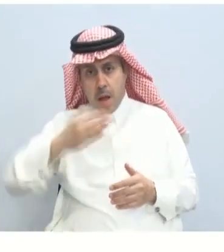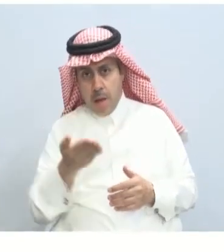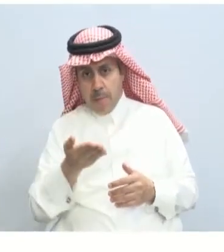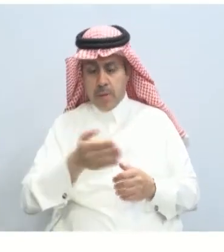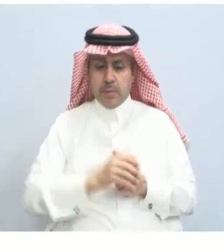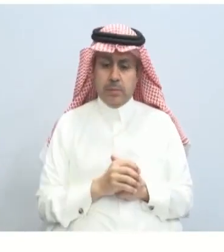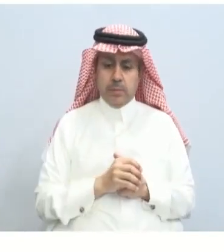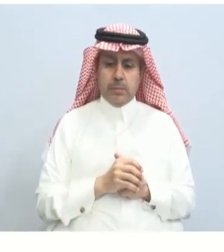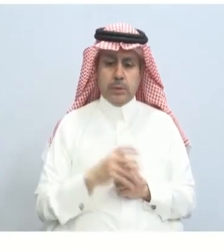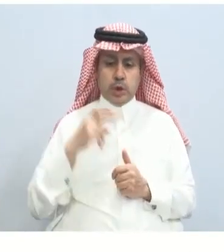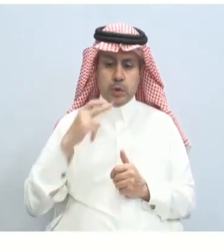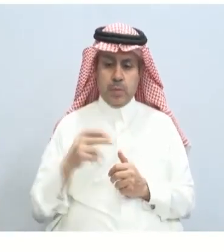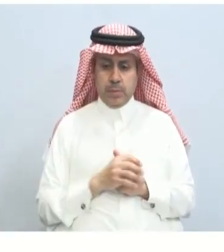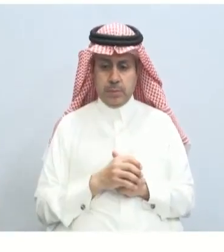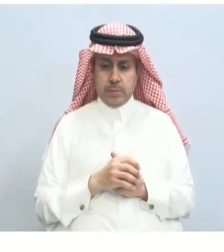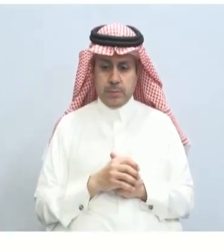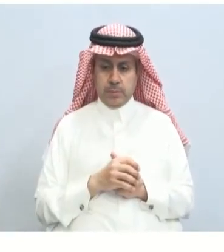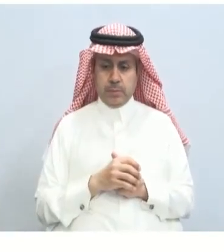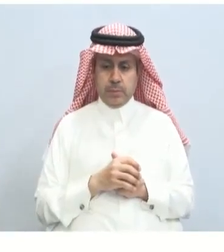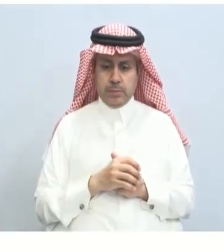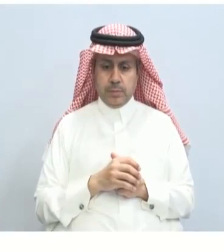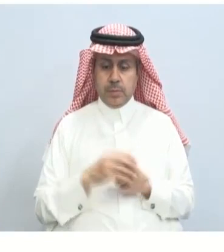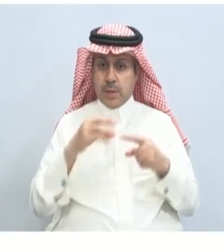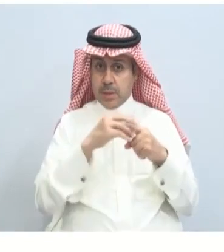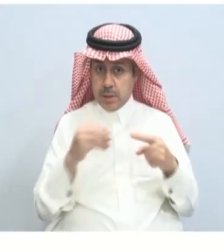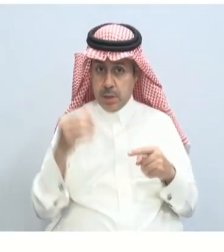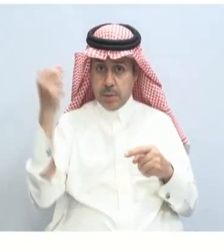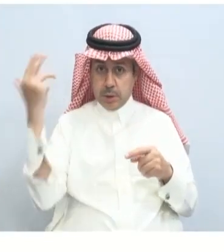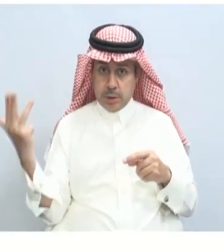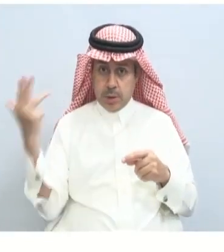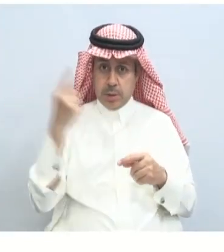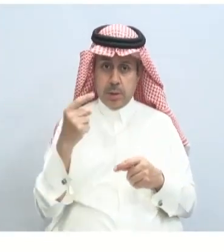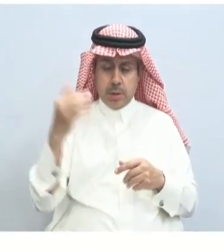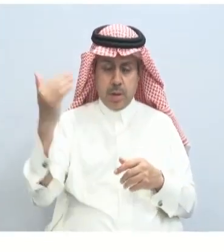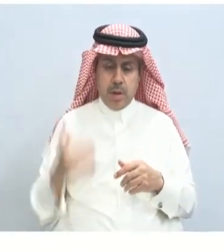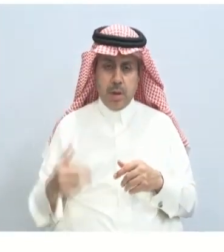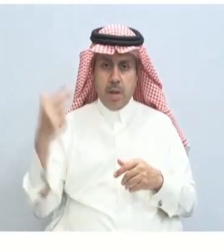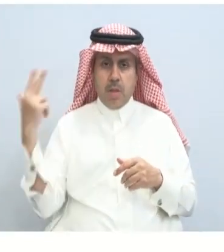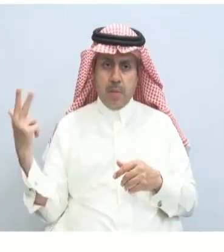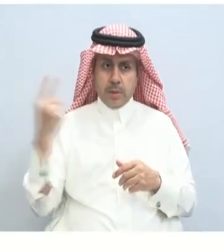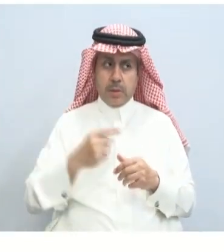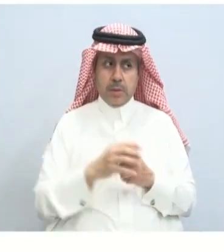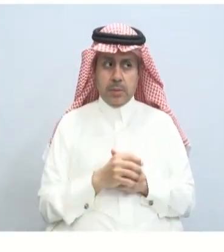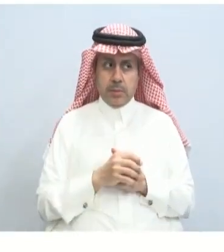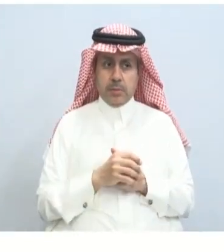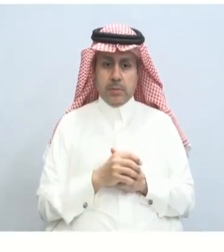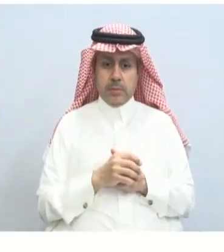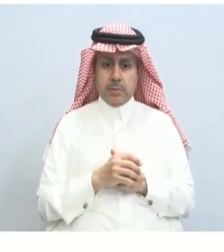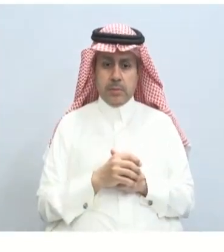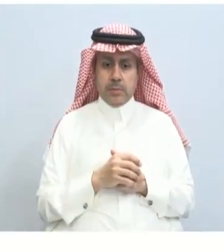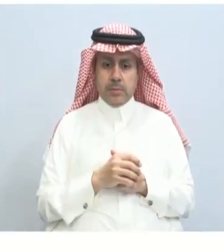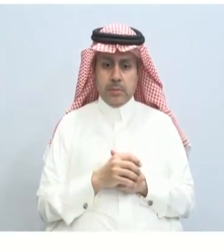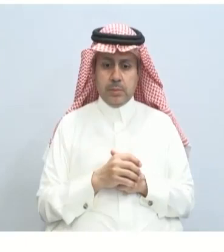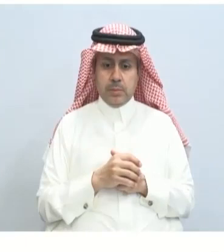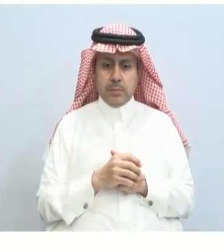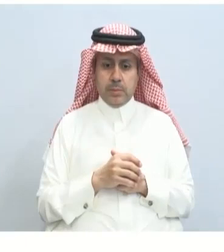ش الجواب راح يكون راح يكون الجواب سال 19 على 18 سال 19 على 18